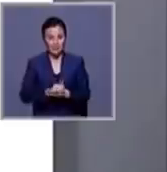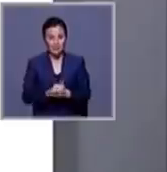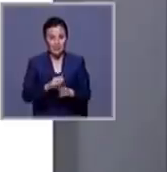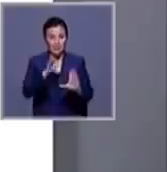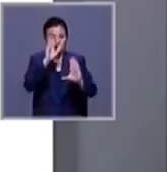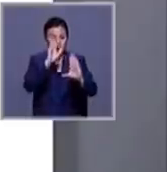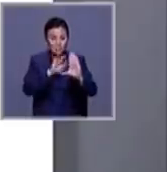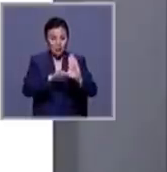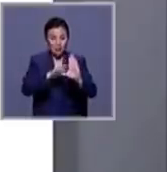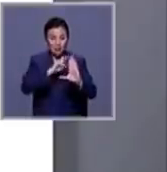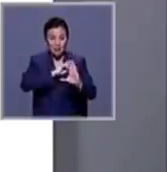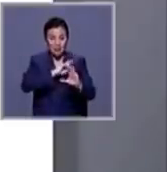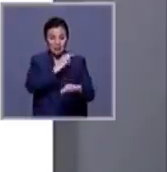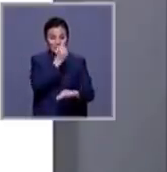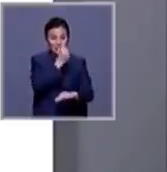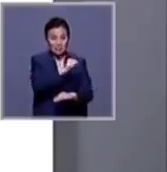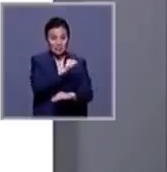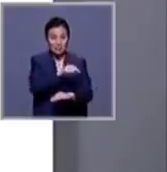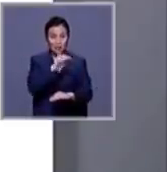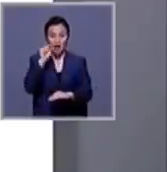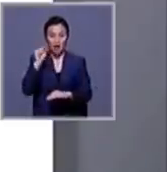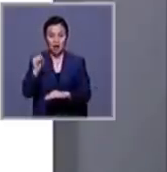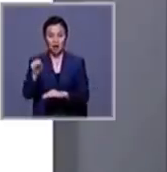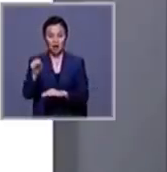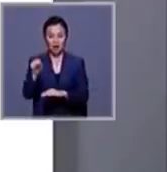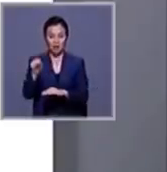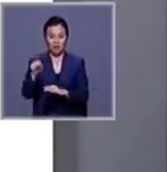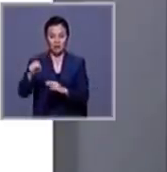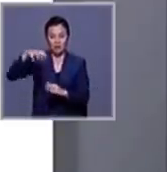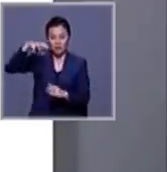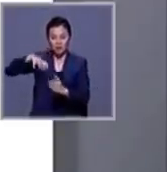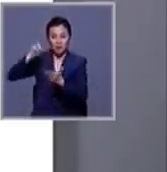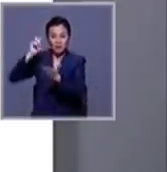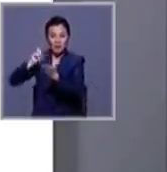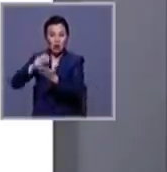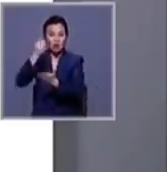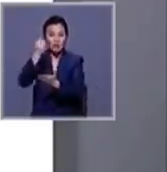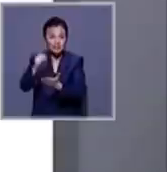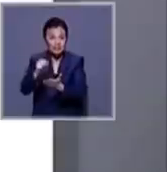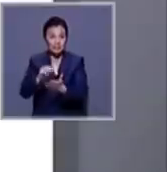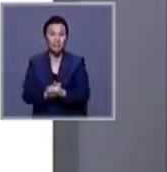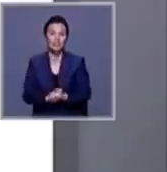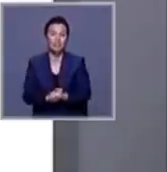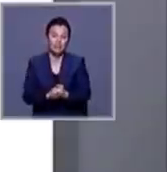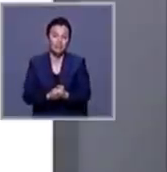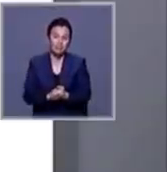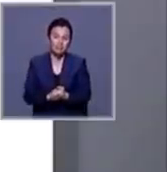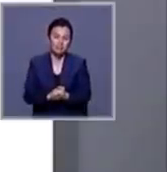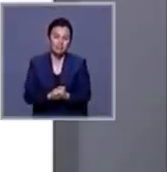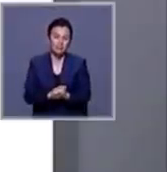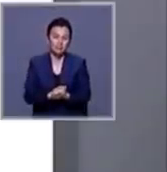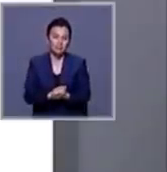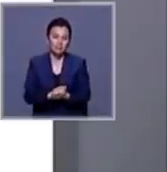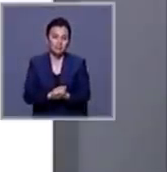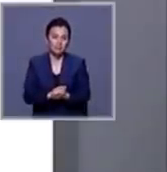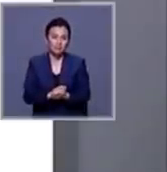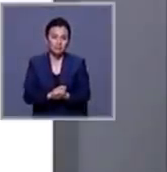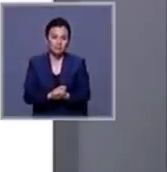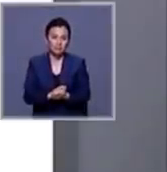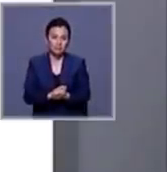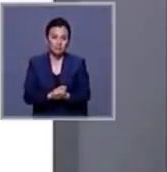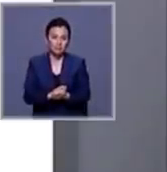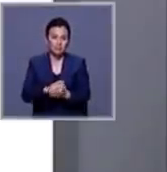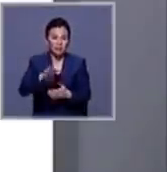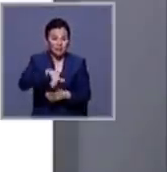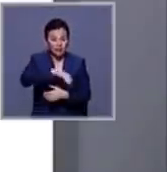นใช่มั้ย ค่ะ มันมี10กลุ่มใช่ป่ะล่ ะ ก็ให้เลือกกันเองหรือกลุ่มละ10คนแล้วก็ไอ้พวกองค์กรรับรองก็เหลือ10คนน ะ